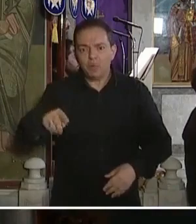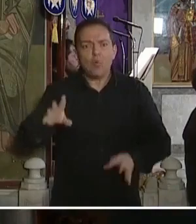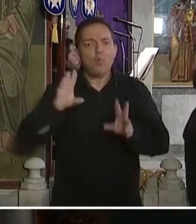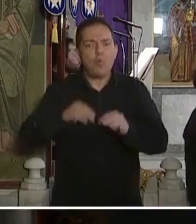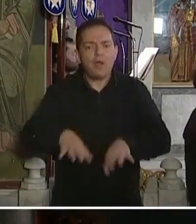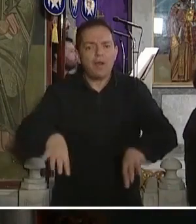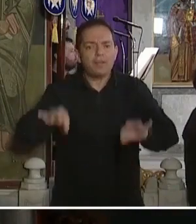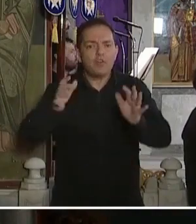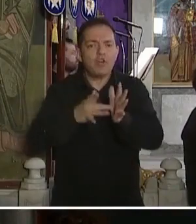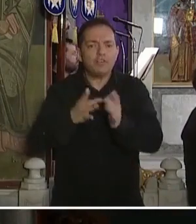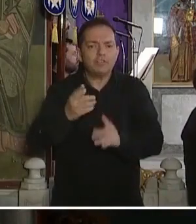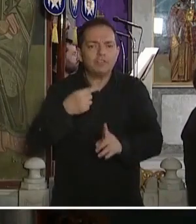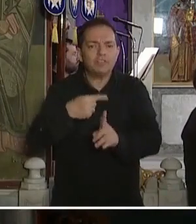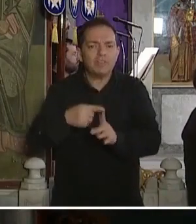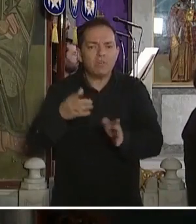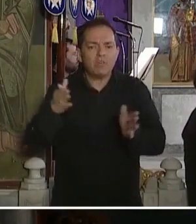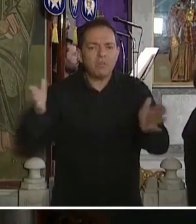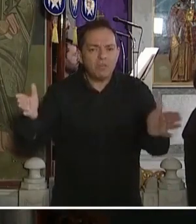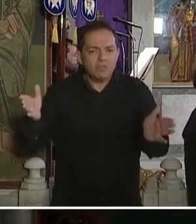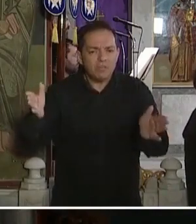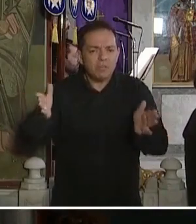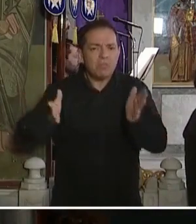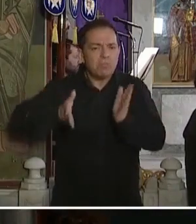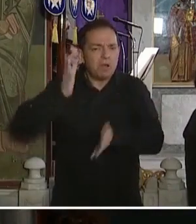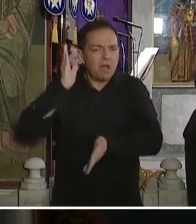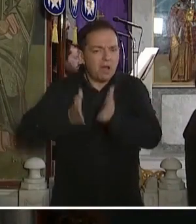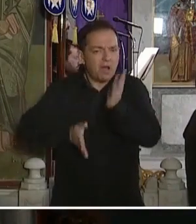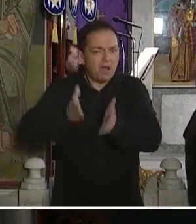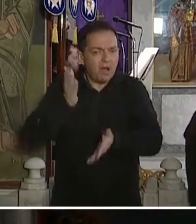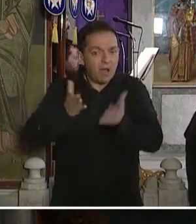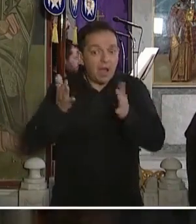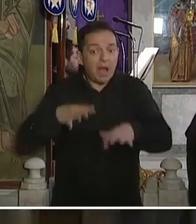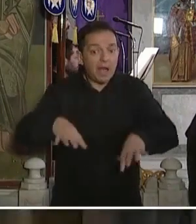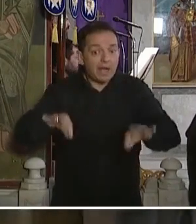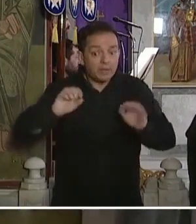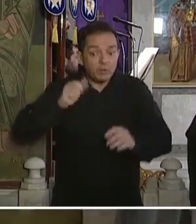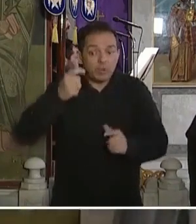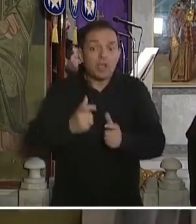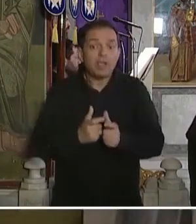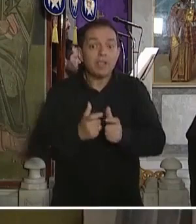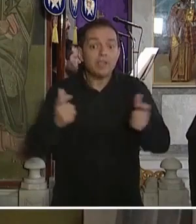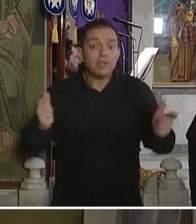του πάθους του Κυρίου, αφού ξεκινήσουμε από τον μυστικό δείπνο,